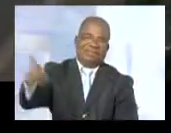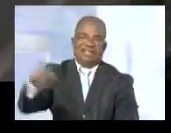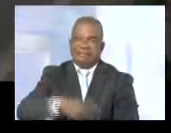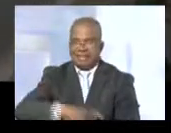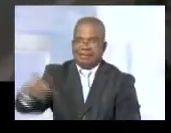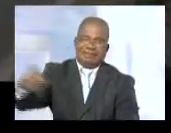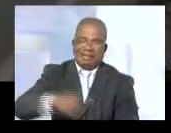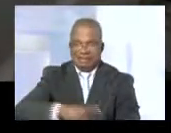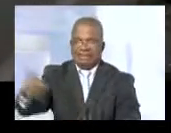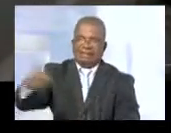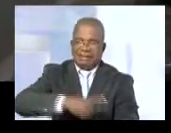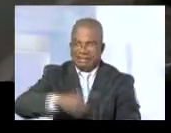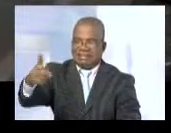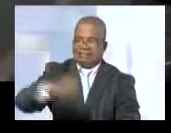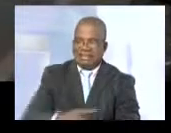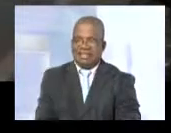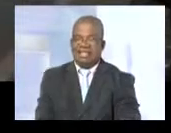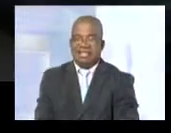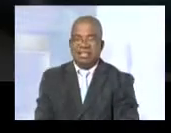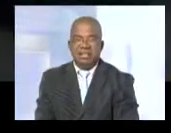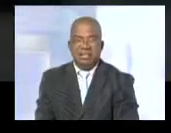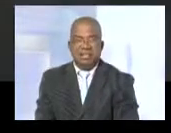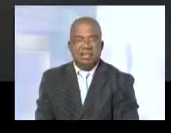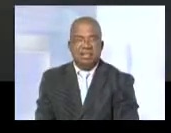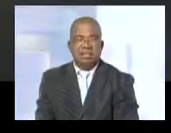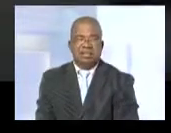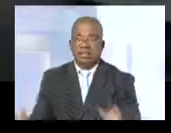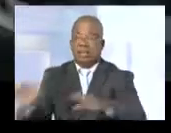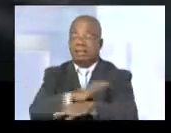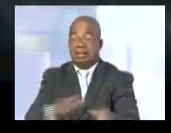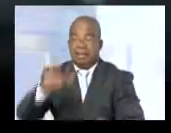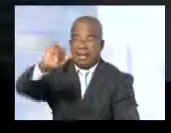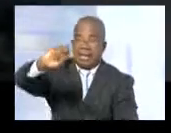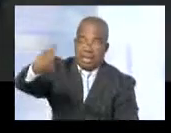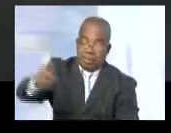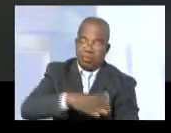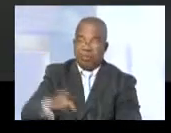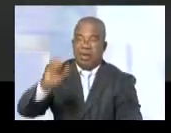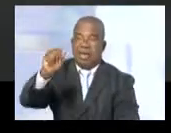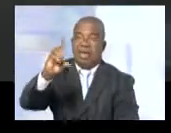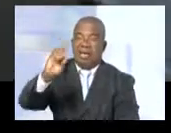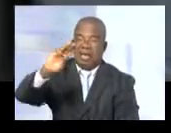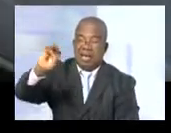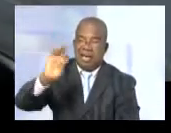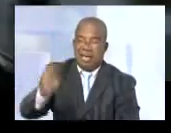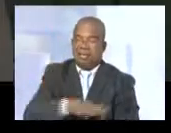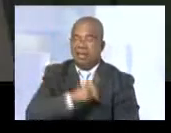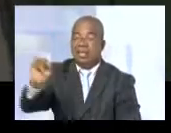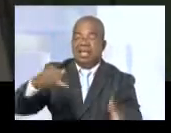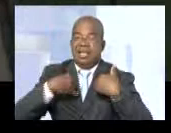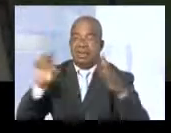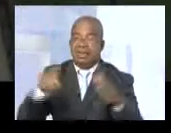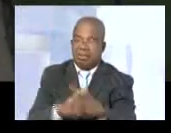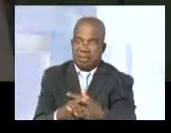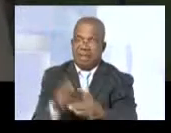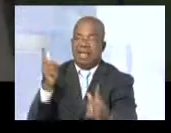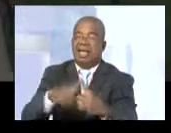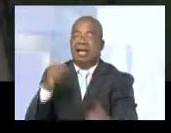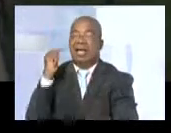sur l'axe Adjamé-Abobo, sur l'autoroute du Nord menant à Yopougon et même à Adjamé. C'est donc la reprise du service pour les Gbaka